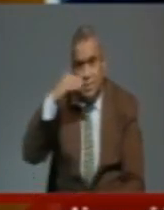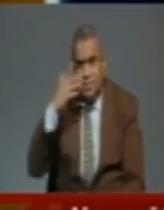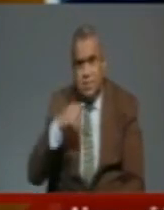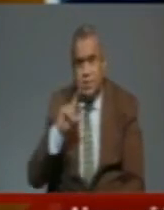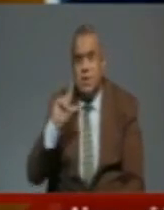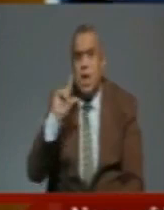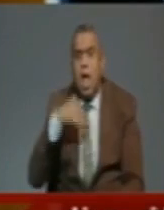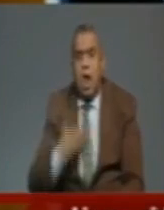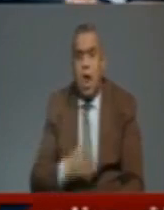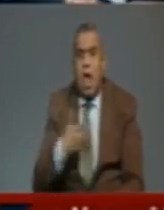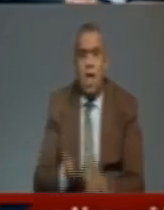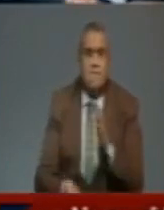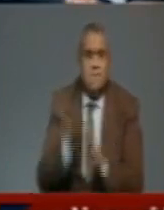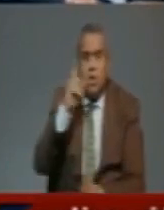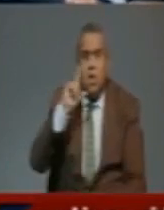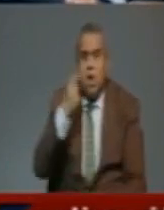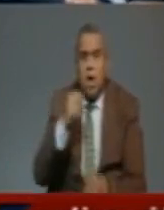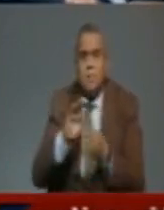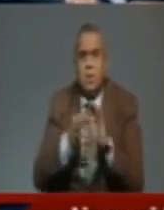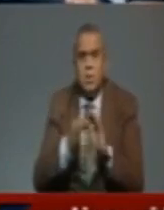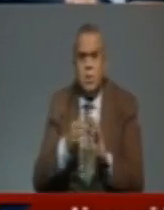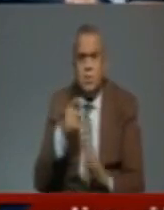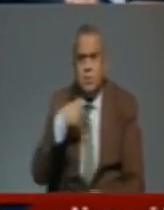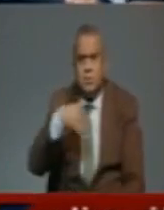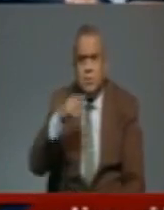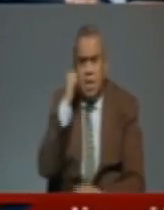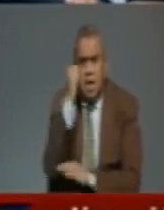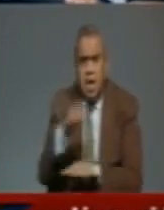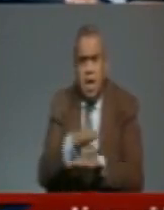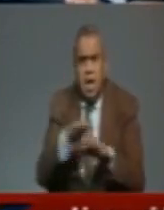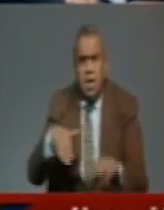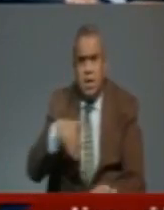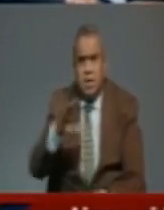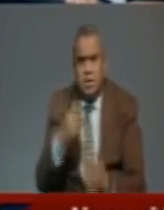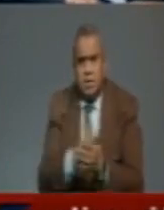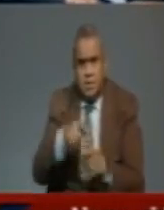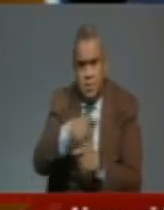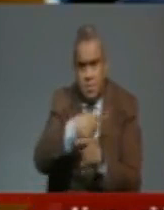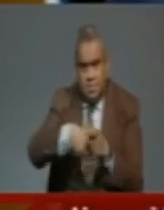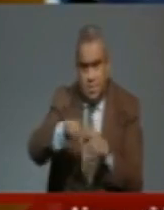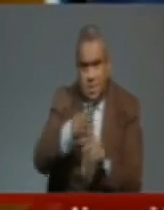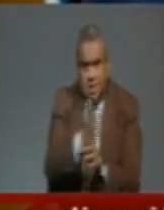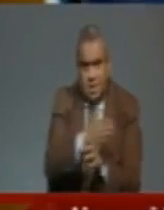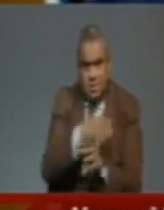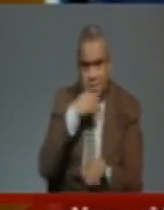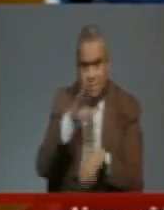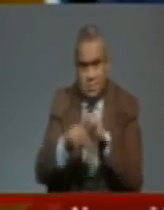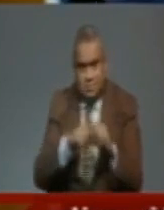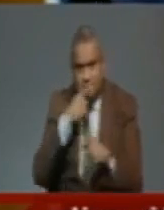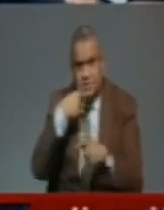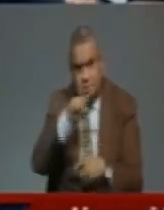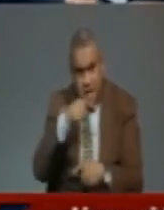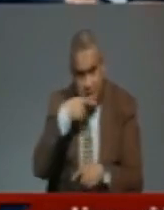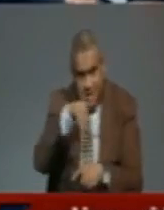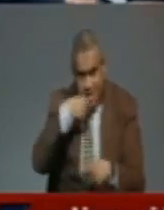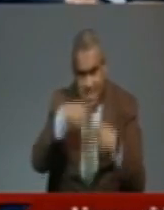جنيه. على كل حال فاللي بيقول لي قلت له لا لا لا سيب لهم الارض بتاعتهم واردم قدام، صح كده يا كامل؟ تمام يا فندم. مش كده؟ ايوه يا فندم. انا بقول